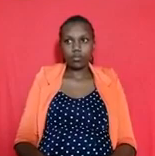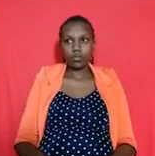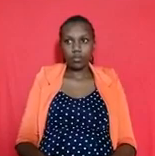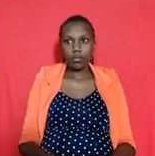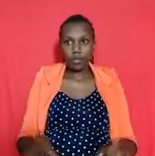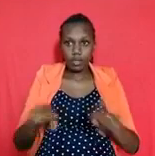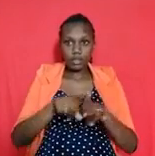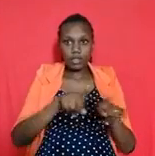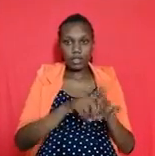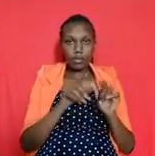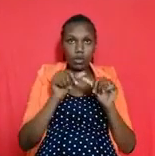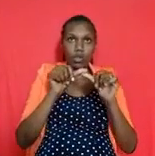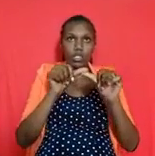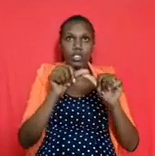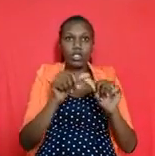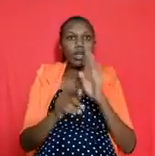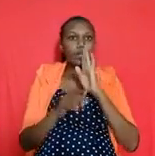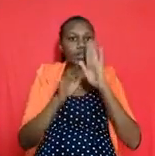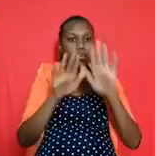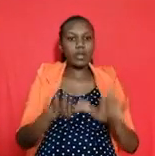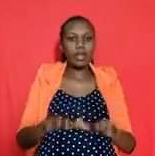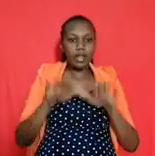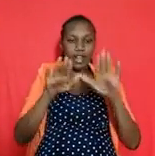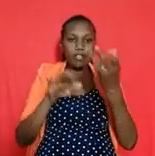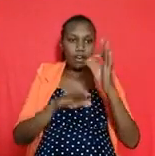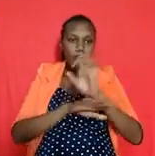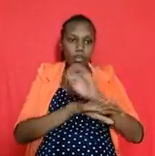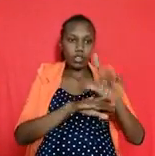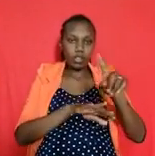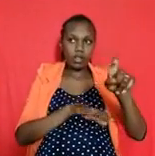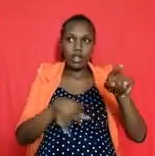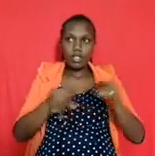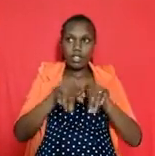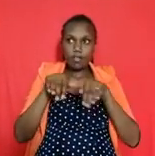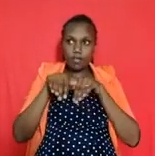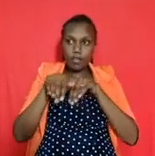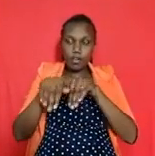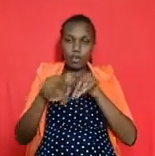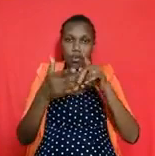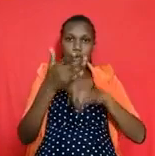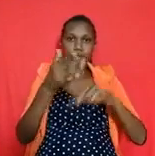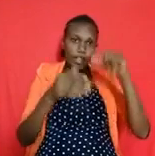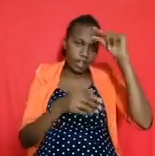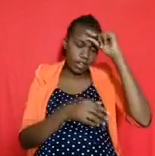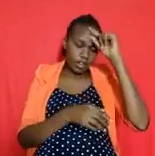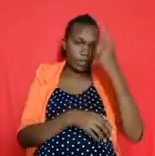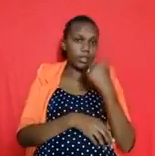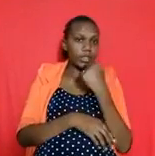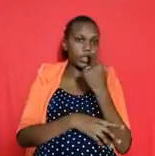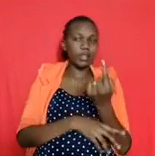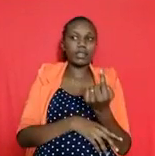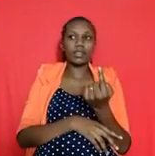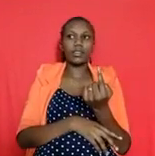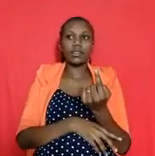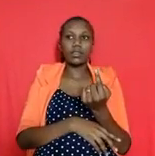na tugithio na mbere gukimenyerera na kurumira mawatho maria turathirirwo ni atongoria